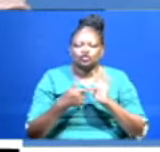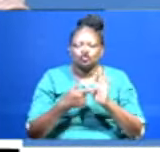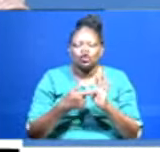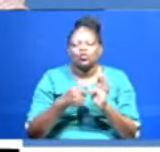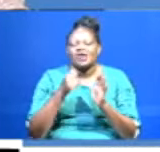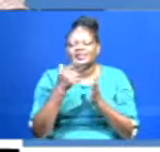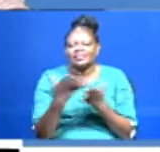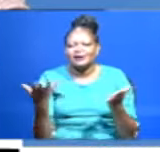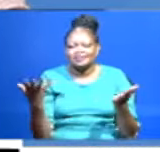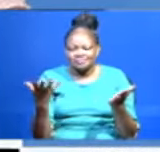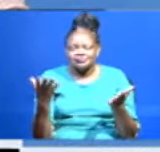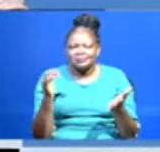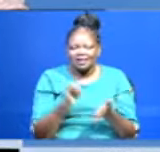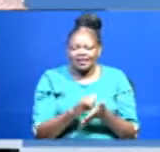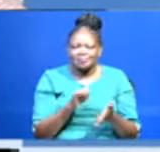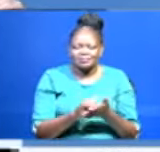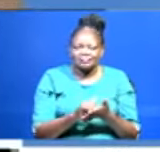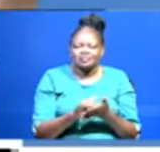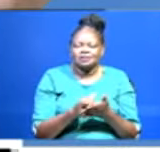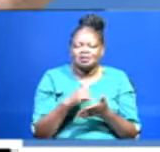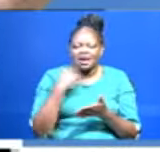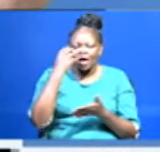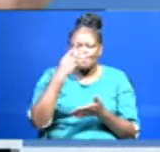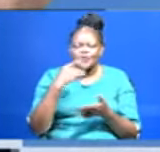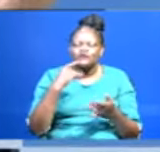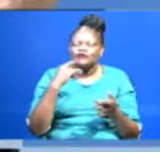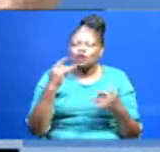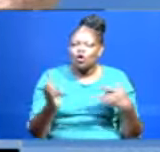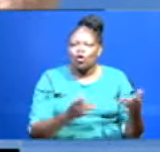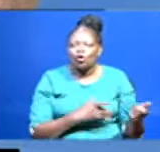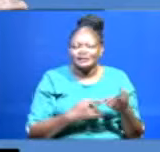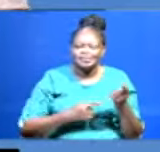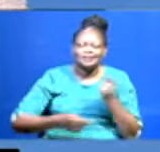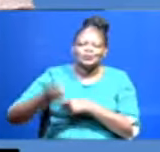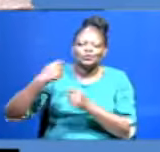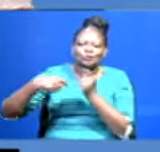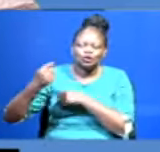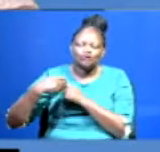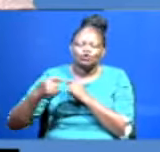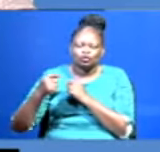mengine yanayovutia kuhusu utamaduni na jamii ya